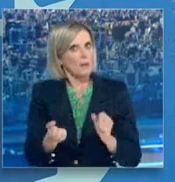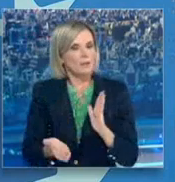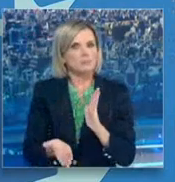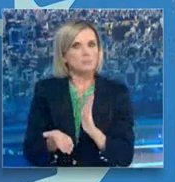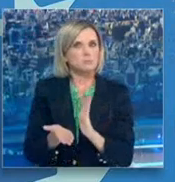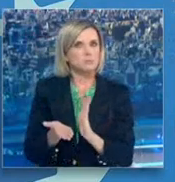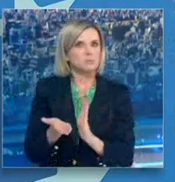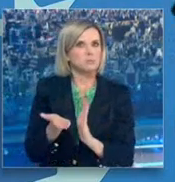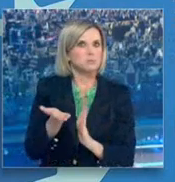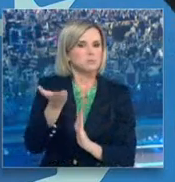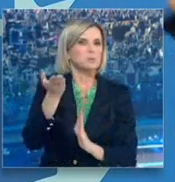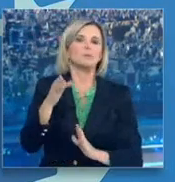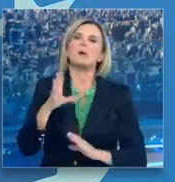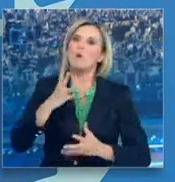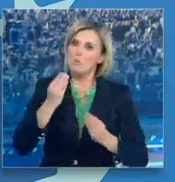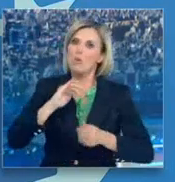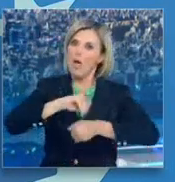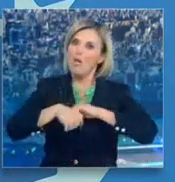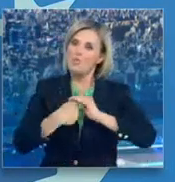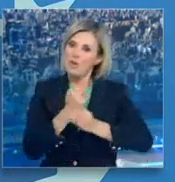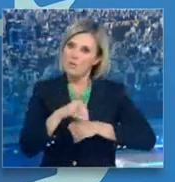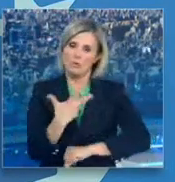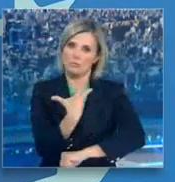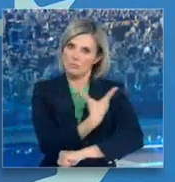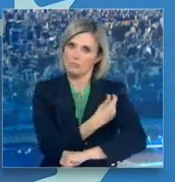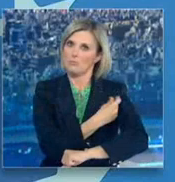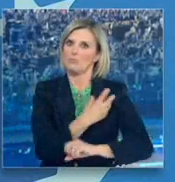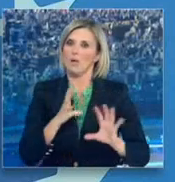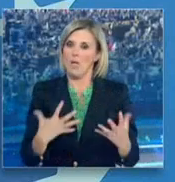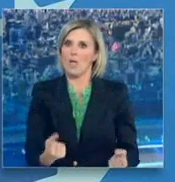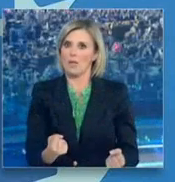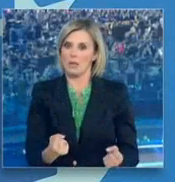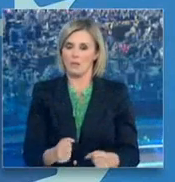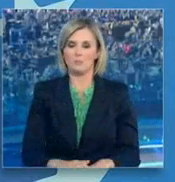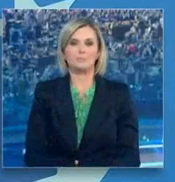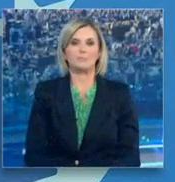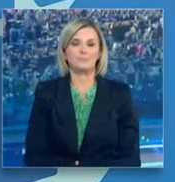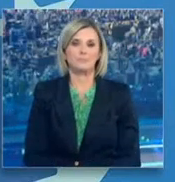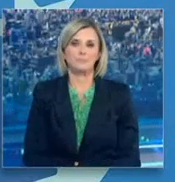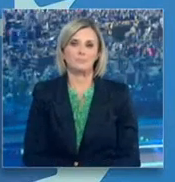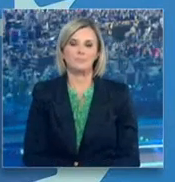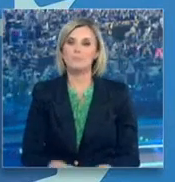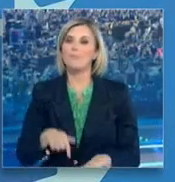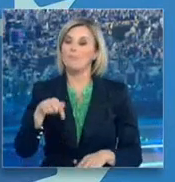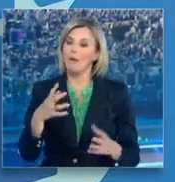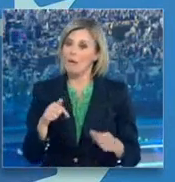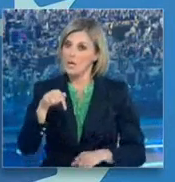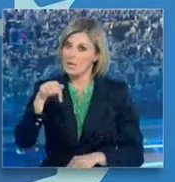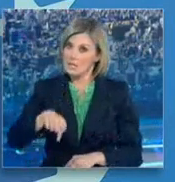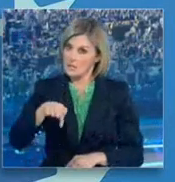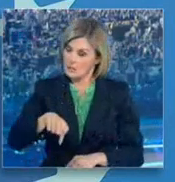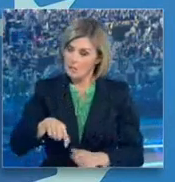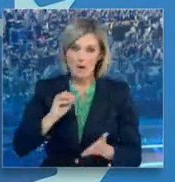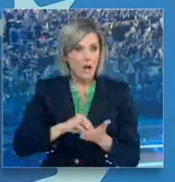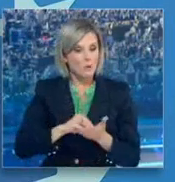απόλυτο ταβάνι από το οποίο δεν μπορεί να προχωρήσει άλλο. Σήμερα, ας πούμε, παρότι αυτές οι ηλικίες έχουν ανοίξει εδώ και μήνες, και σήμερα,